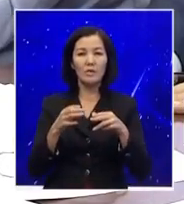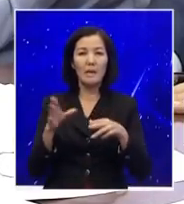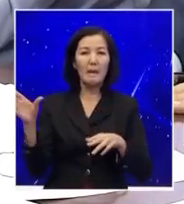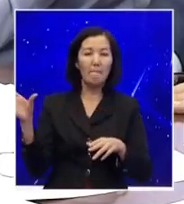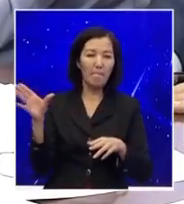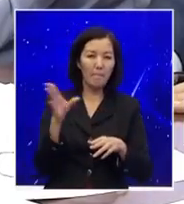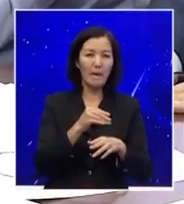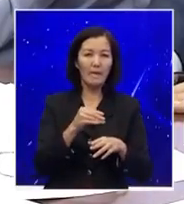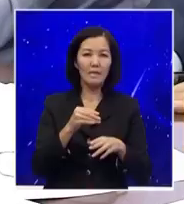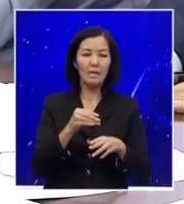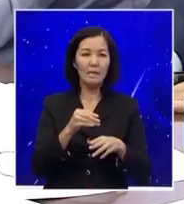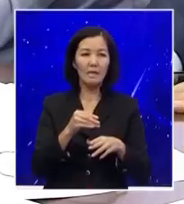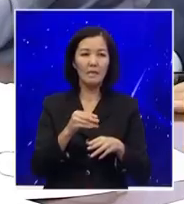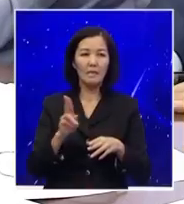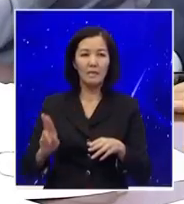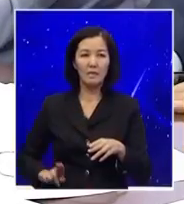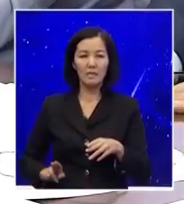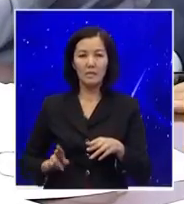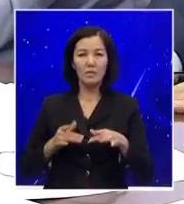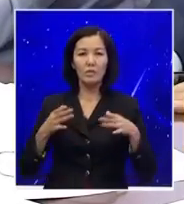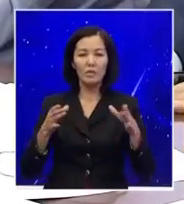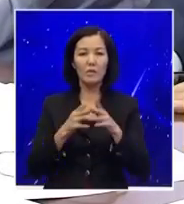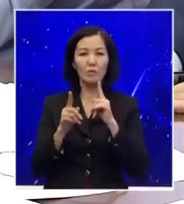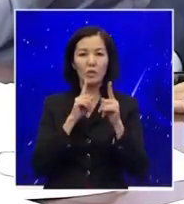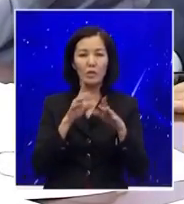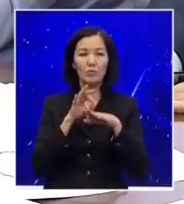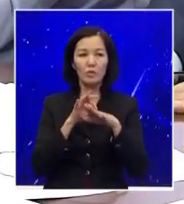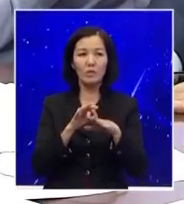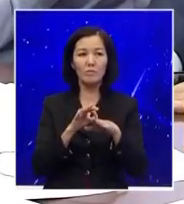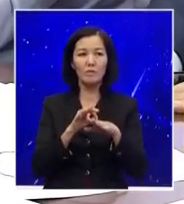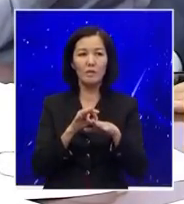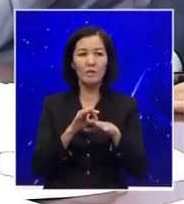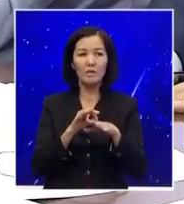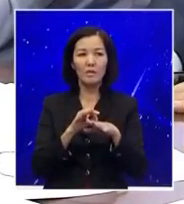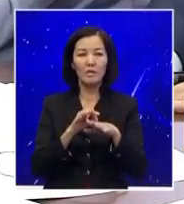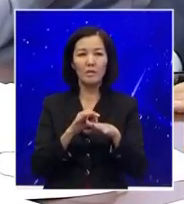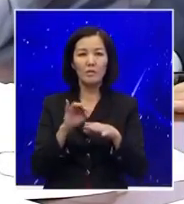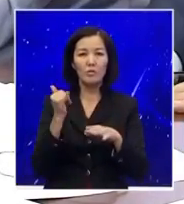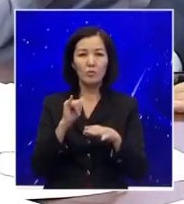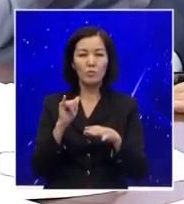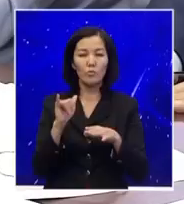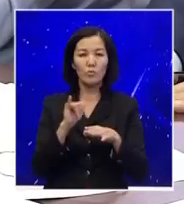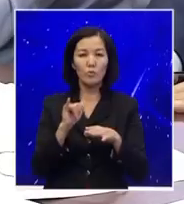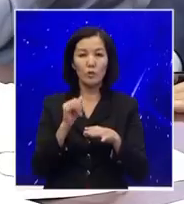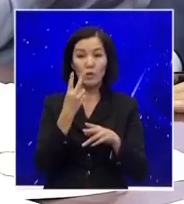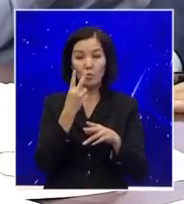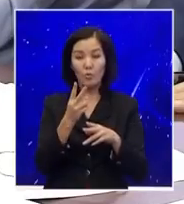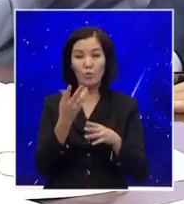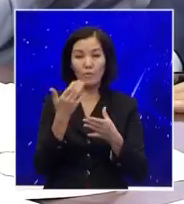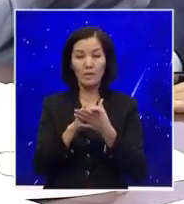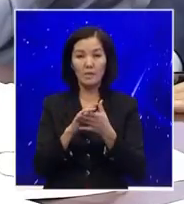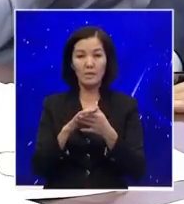подрядчиктер, технадзорлар, автонадзорлар бәрін түгел жинап жатыр. Кеше екі бригадамен түгел емес. Субота сен аралап шықтым. Ертен 8-де